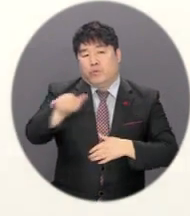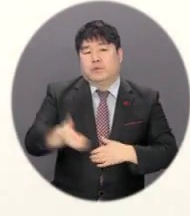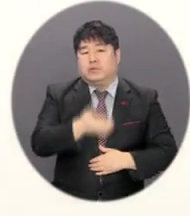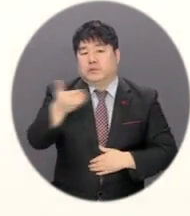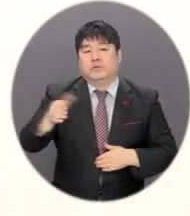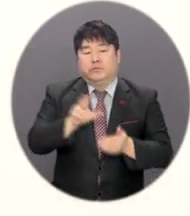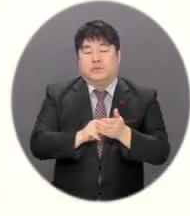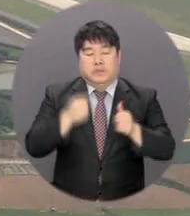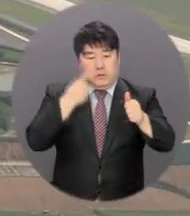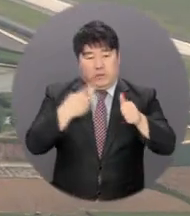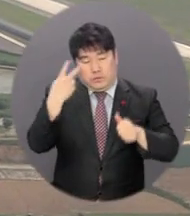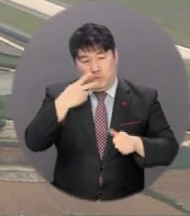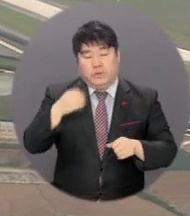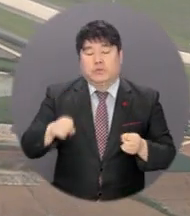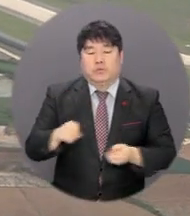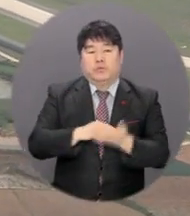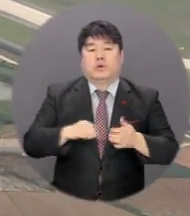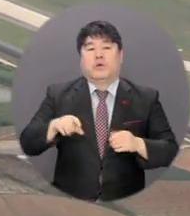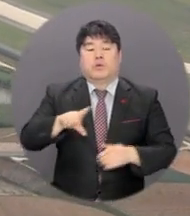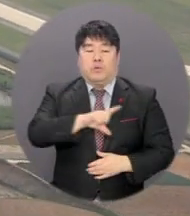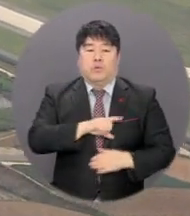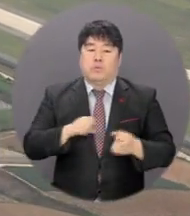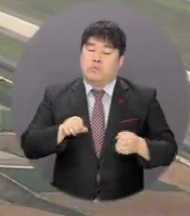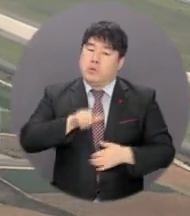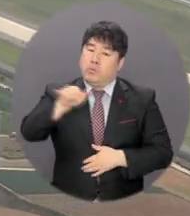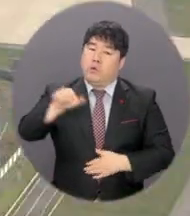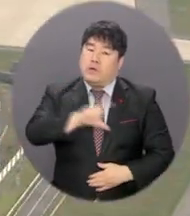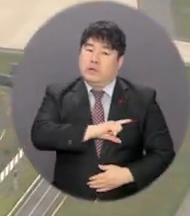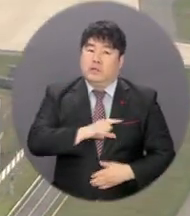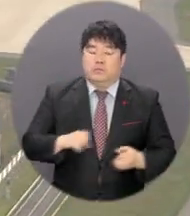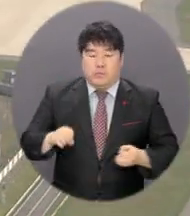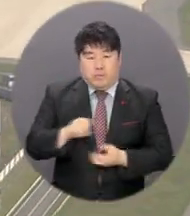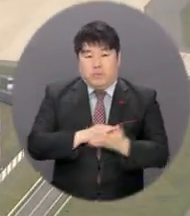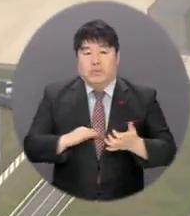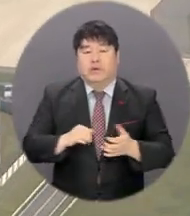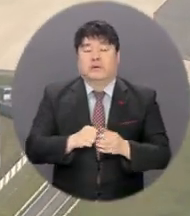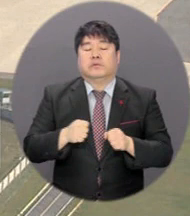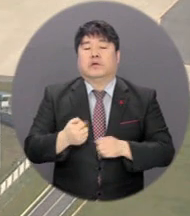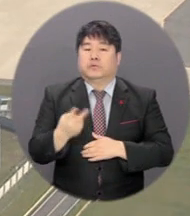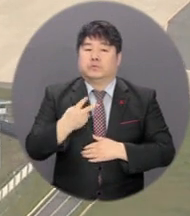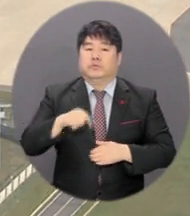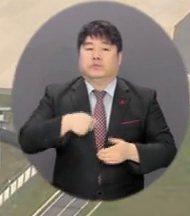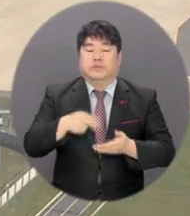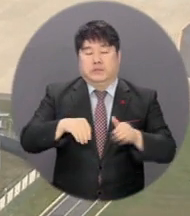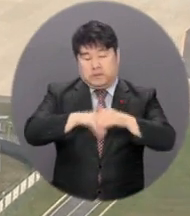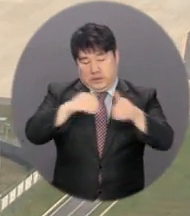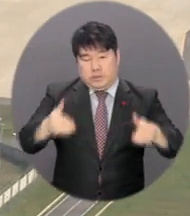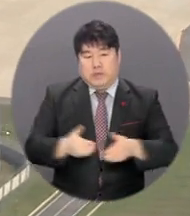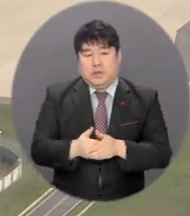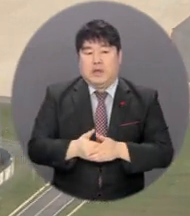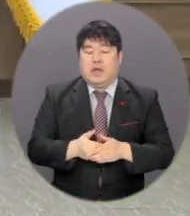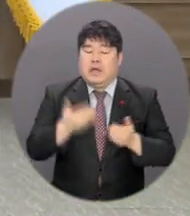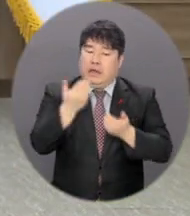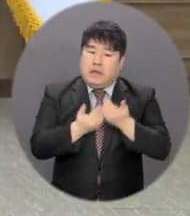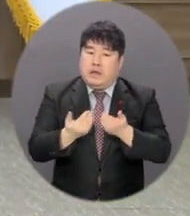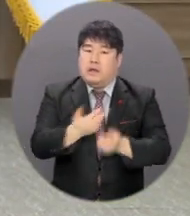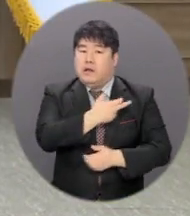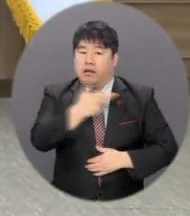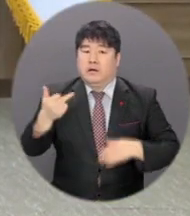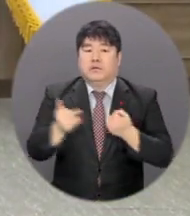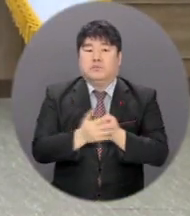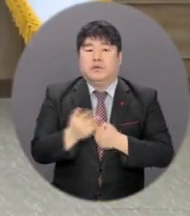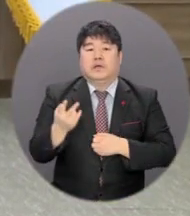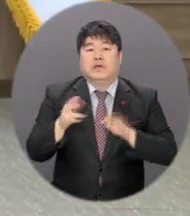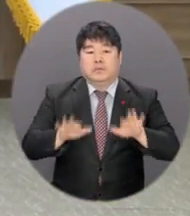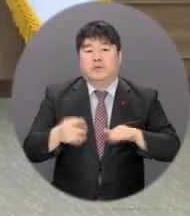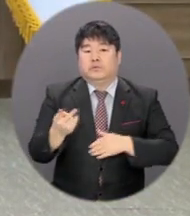여론조사 논란, 공항 명칭 논란 등이 난무하면서 두 자치단체 간 갈등의 골이 워낙 깊었던 탓에 이번 두